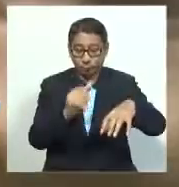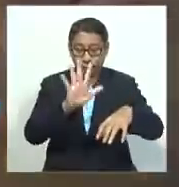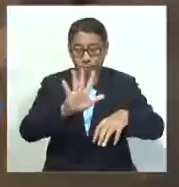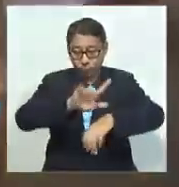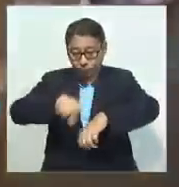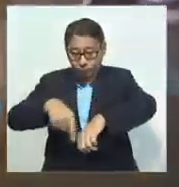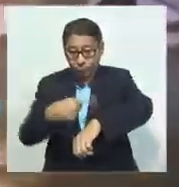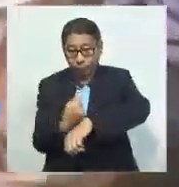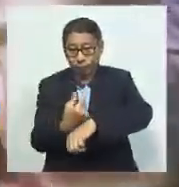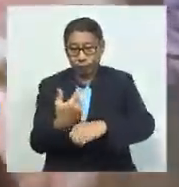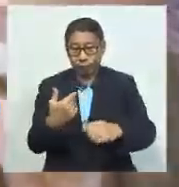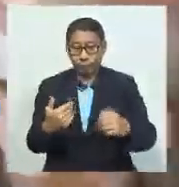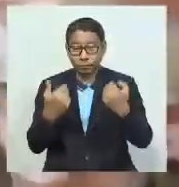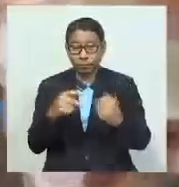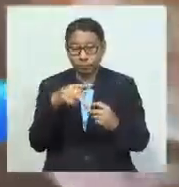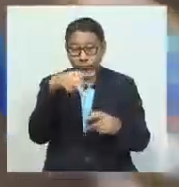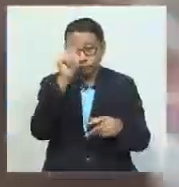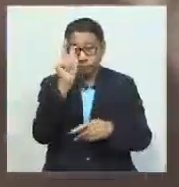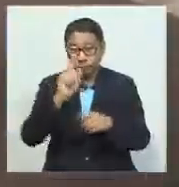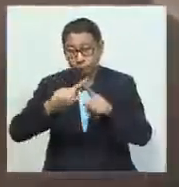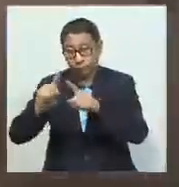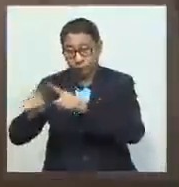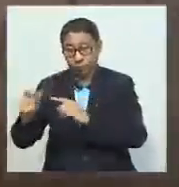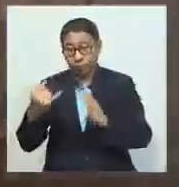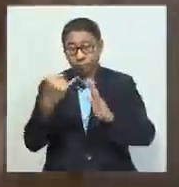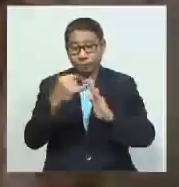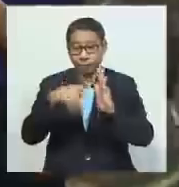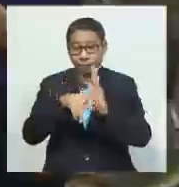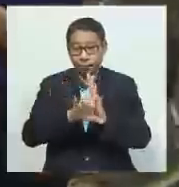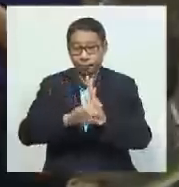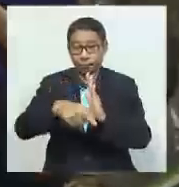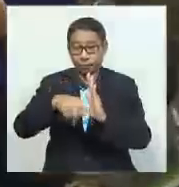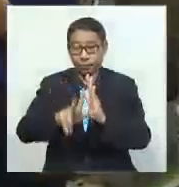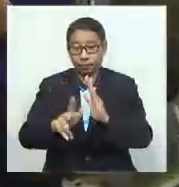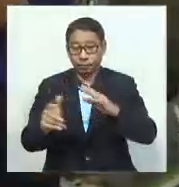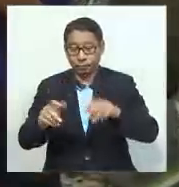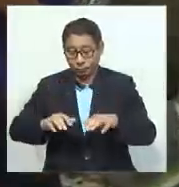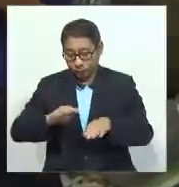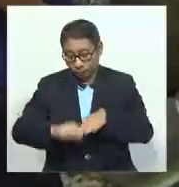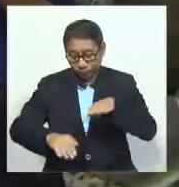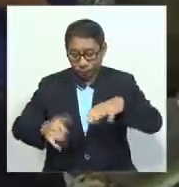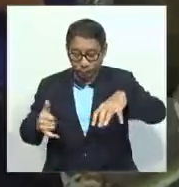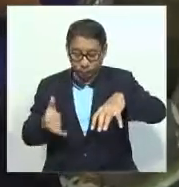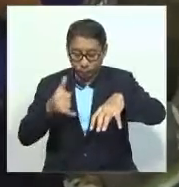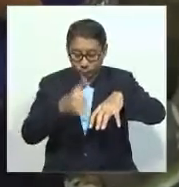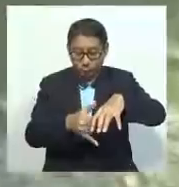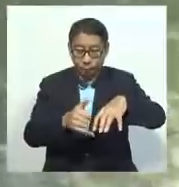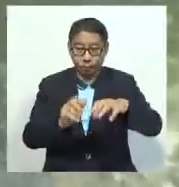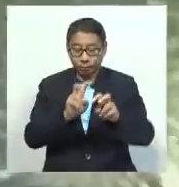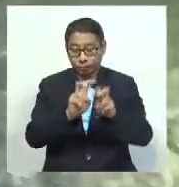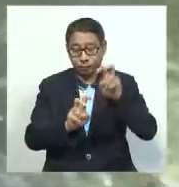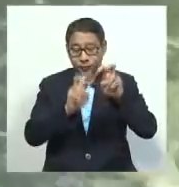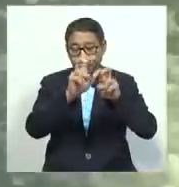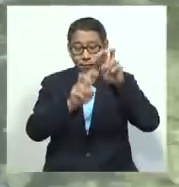ชมงค่ะคุณผู้ชมผ่านป่าภูเขียวที่ตำบลนางแดดอำเภอหนองบัวแดงเดินทางข้ามลำน้ำปีนหน้า